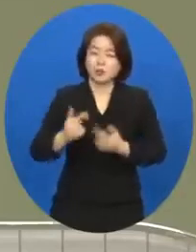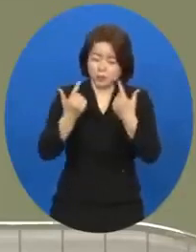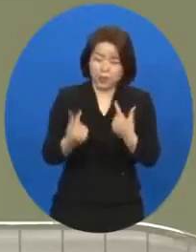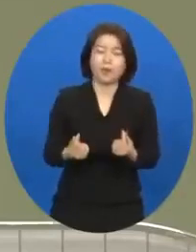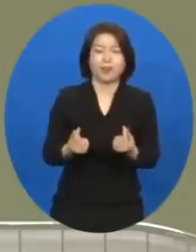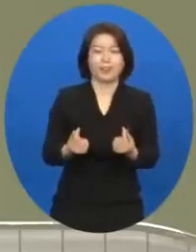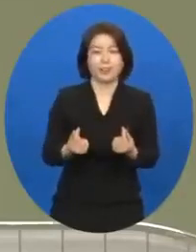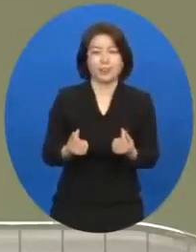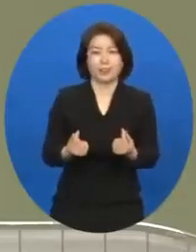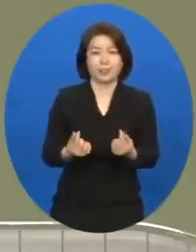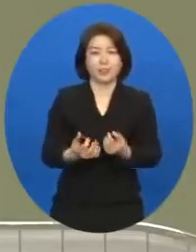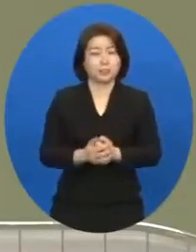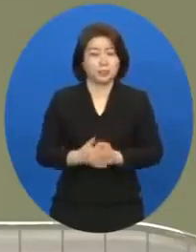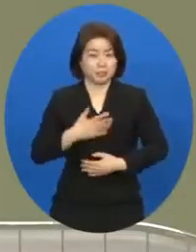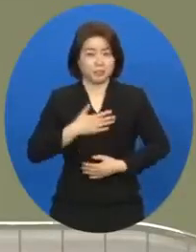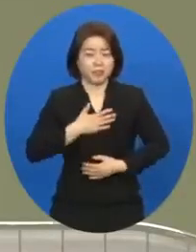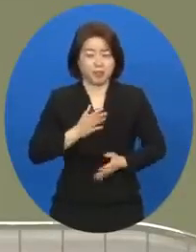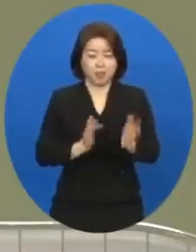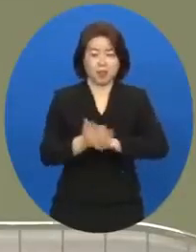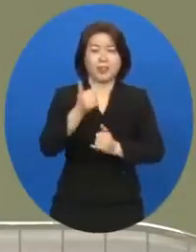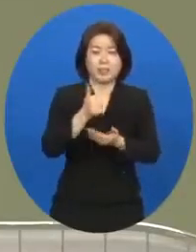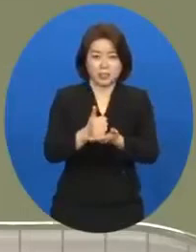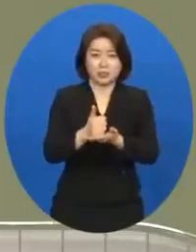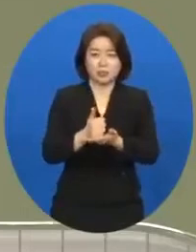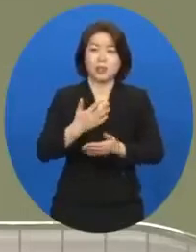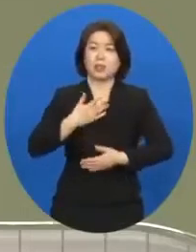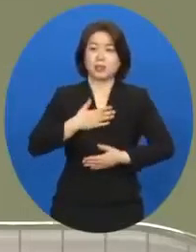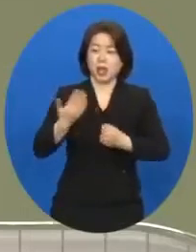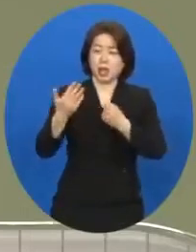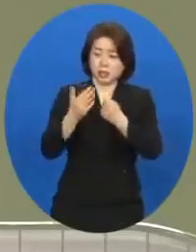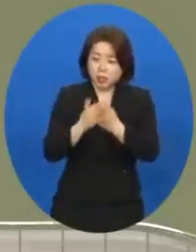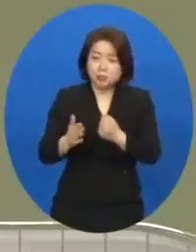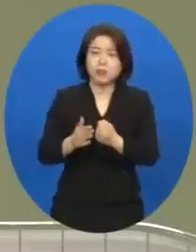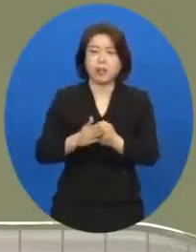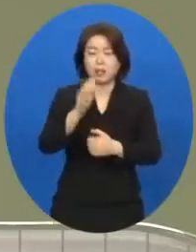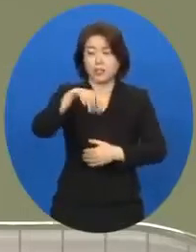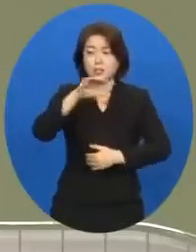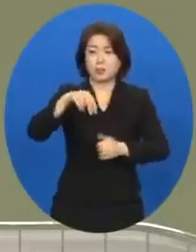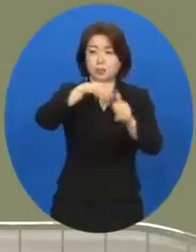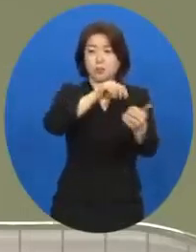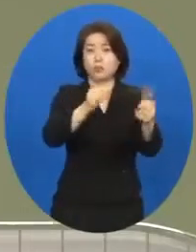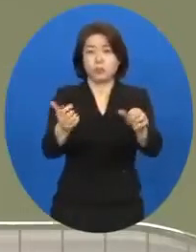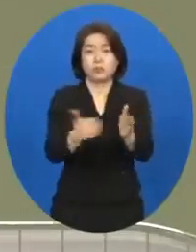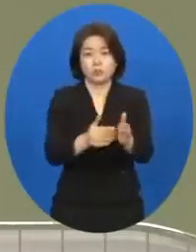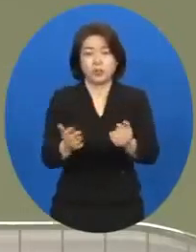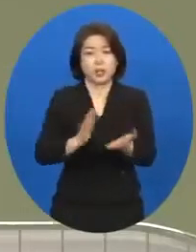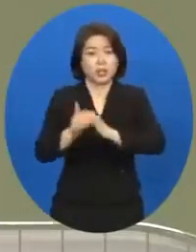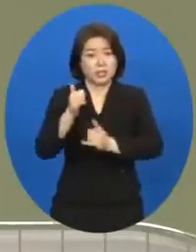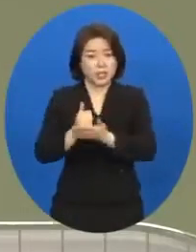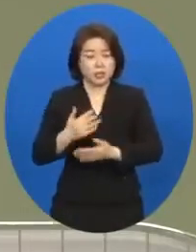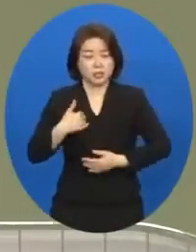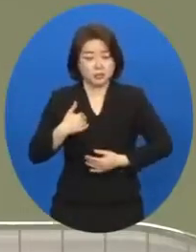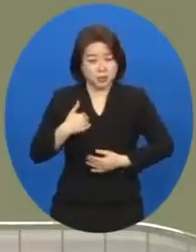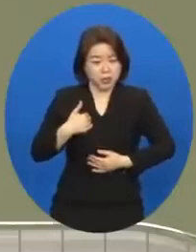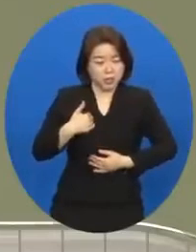똑같잖아요. 아니, 내가 예수님이 나 때문에 십자가에 죽으셨어요. 예수님을 십자가에